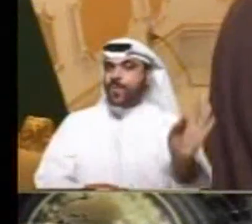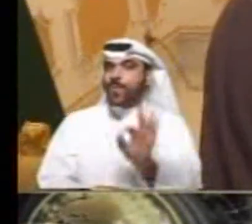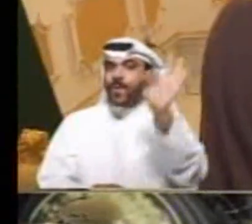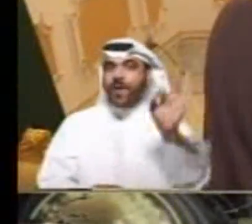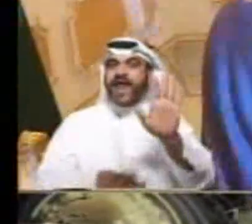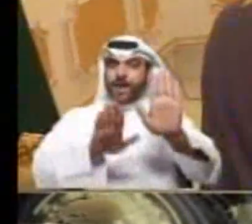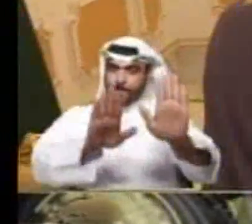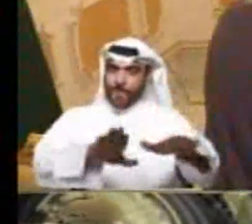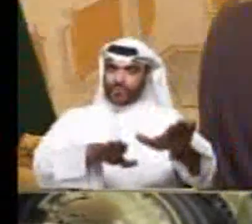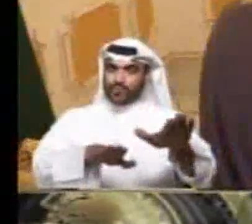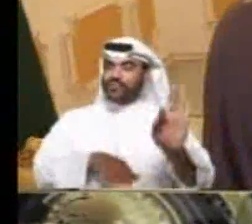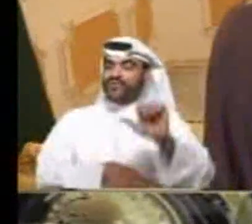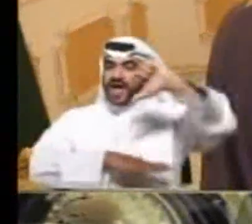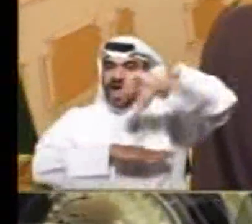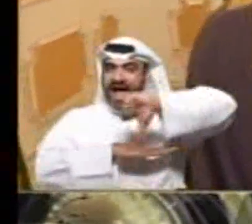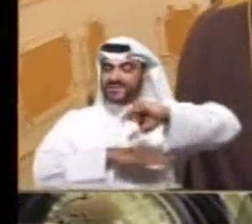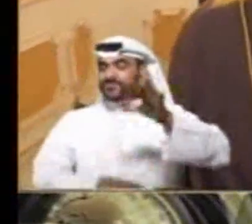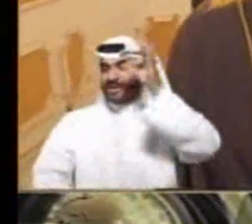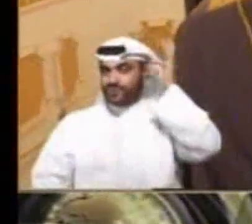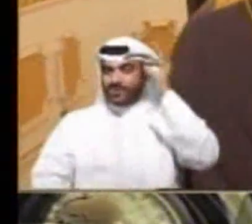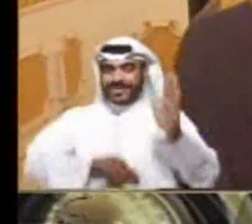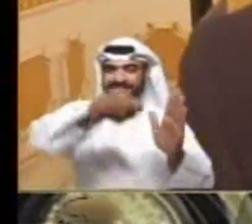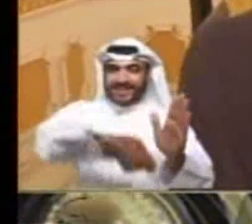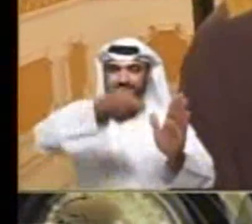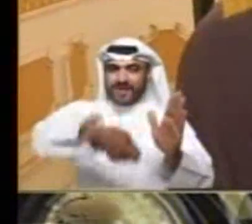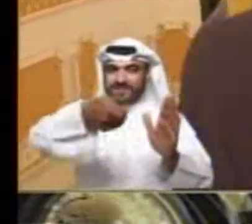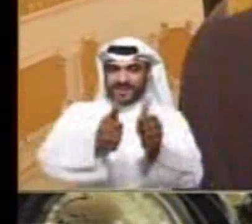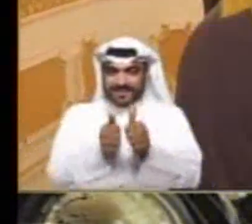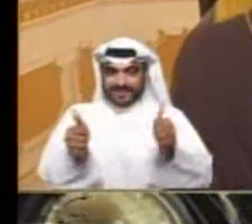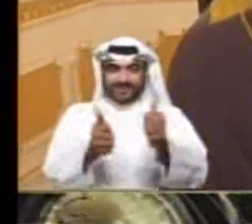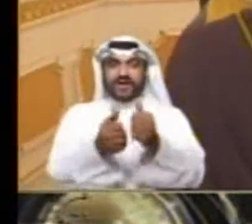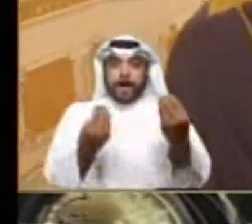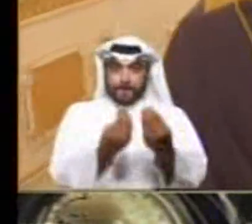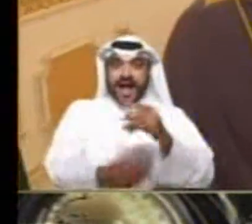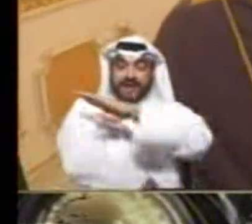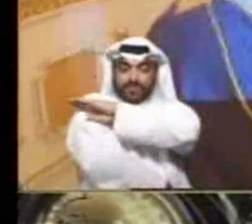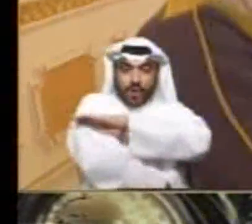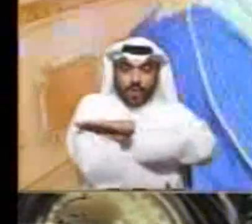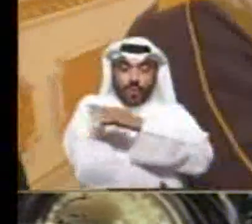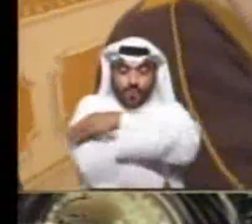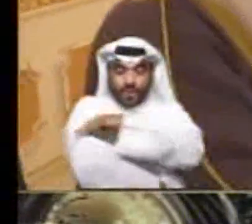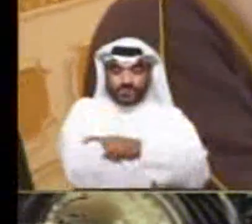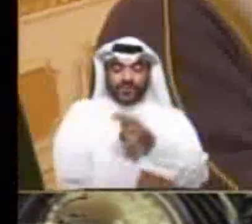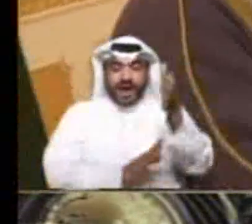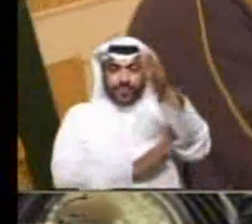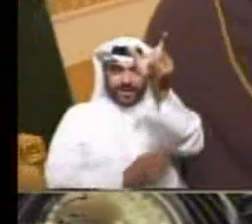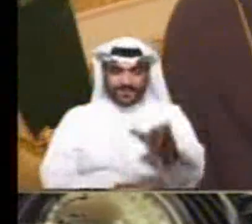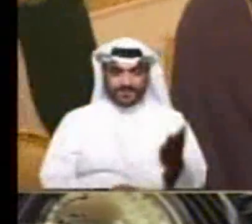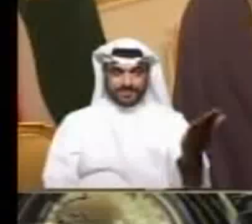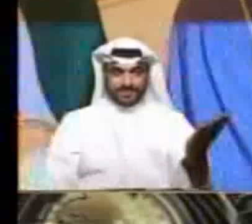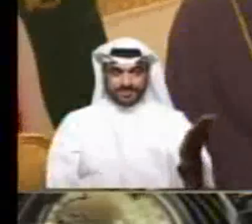اقامه سموه بالعاصمه تونس وحضر اللقاء اعضاء الوفد الرسمي المرافق لسموه